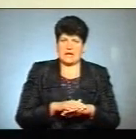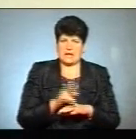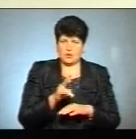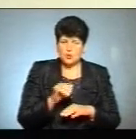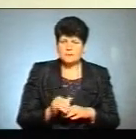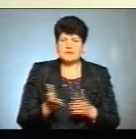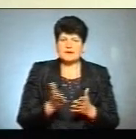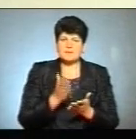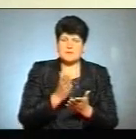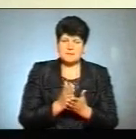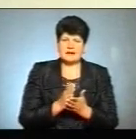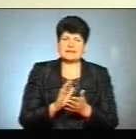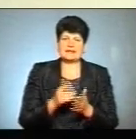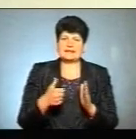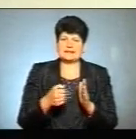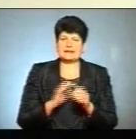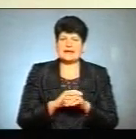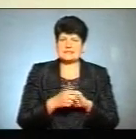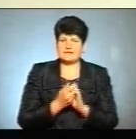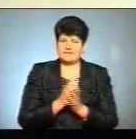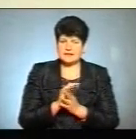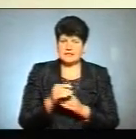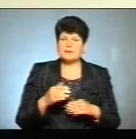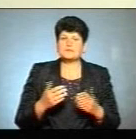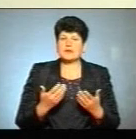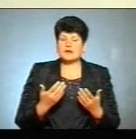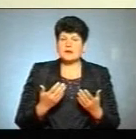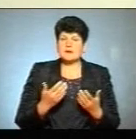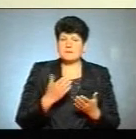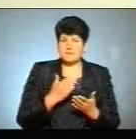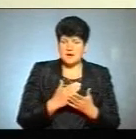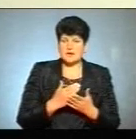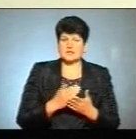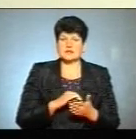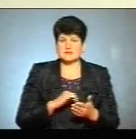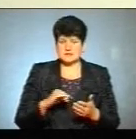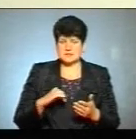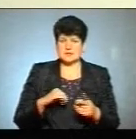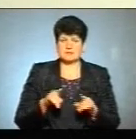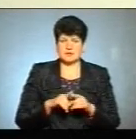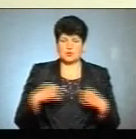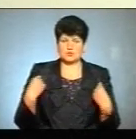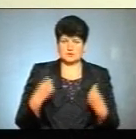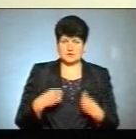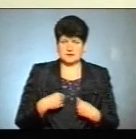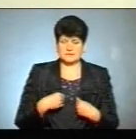який має мати дезінфекційний антисептик для рук. Він має, ну, сам однозначно так само в одязі,